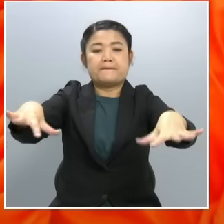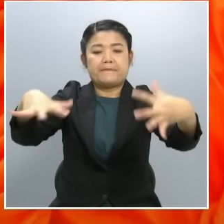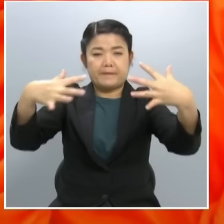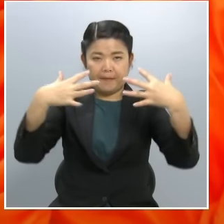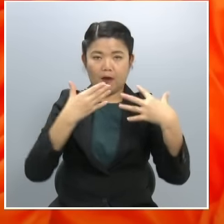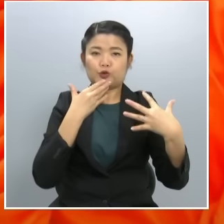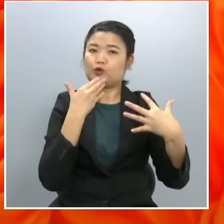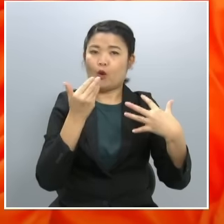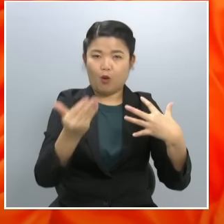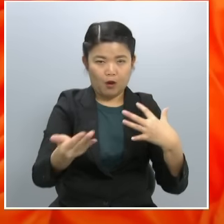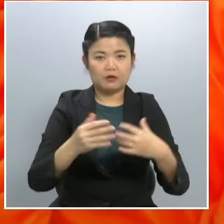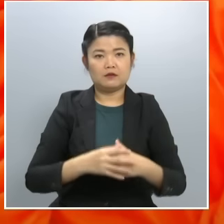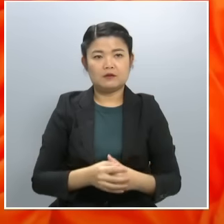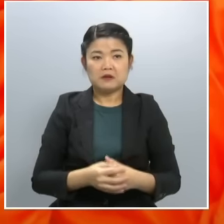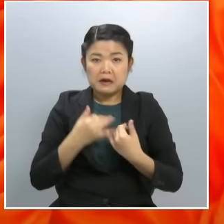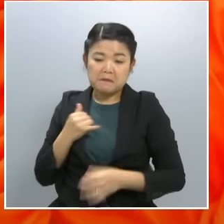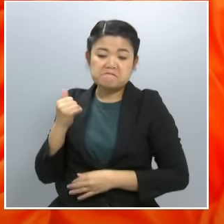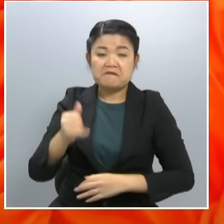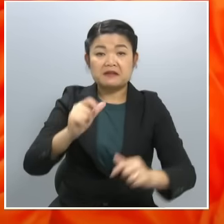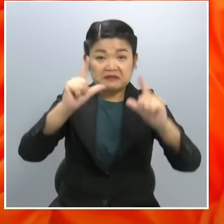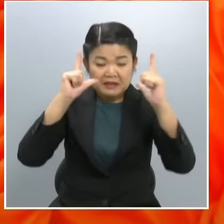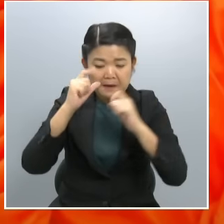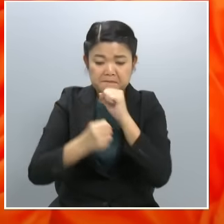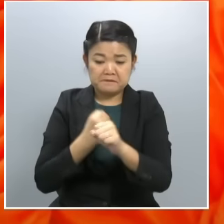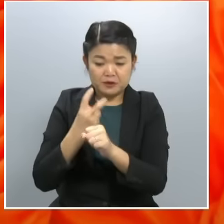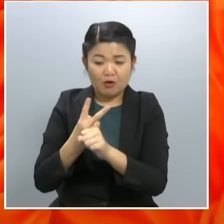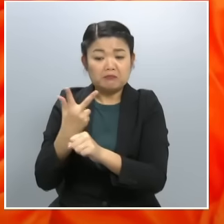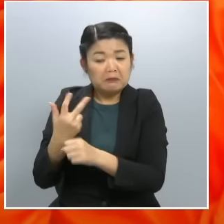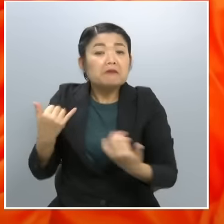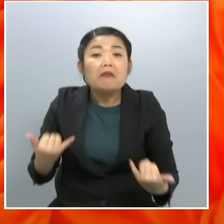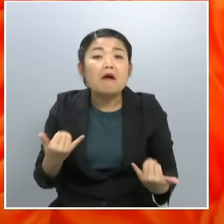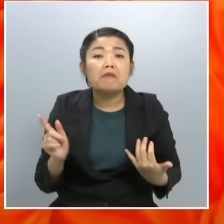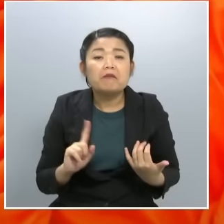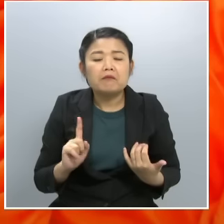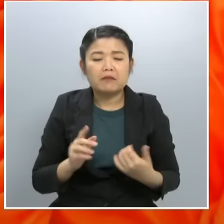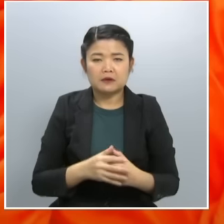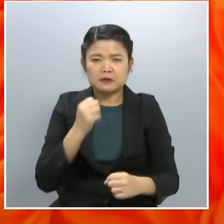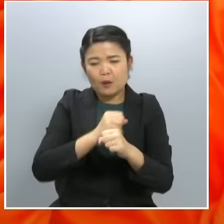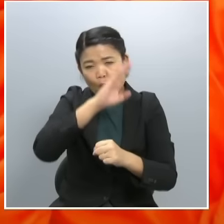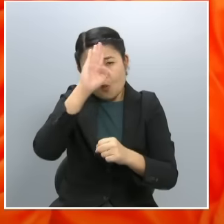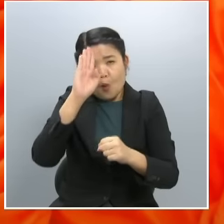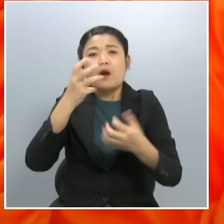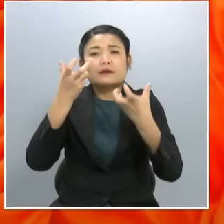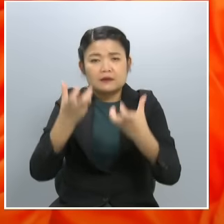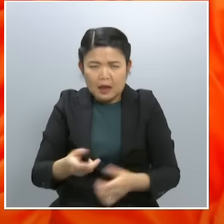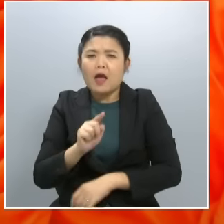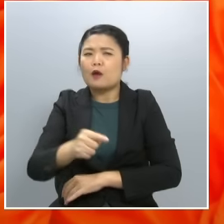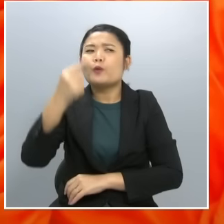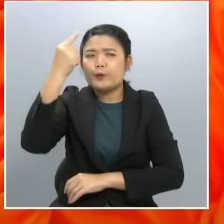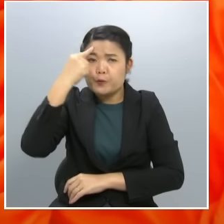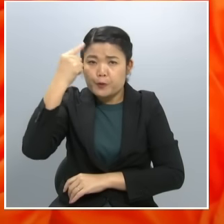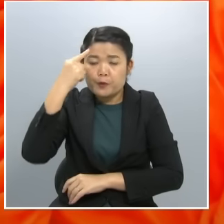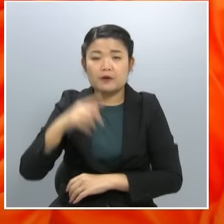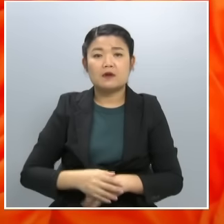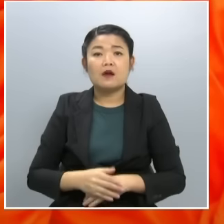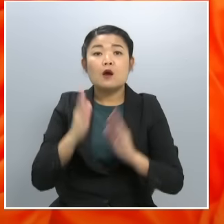ตลอดไม่ใช่พิ่งโผล่มาเป็นคนดังปี 2ปีนี้เมื่อไหร่พระอาจารย์ทำงานหนักขนาดไหนหนุ่มก็น่าจะรู้ดีนี่ปล่อย